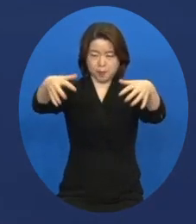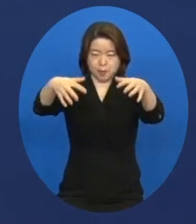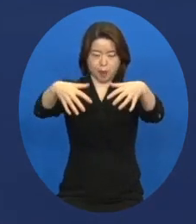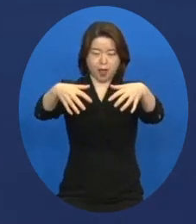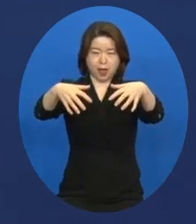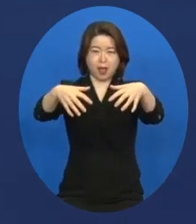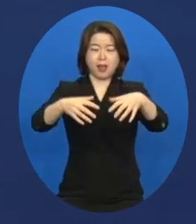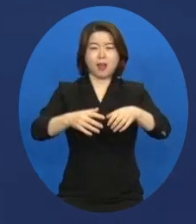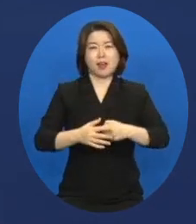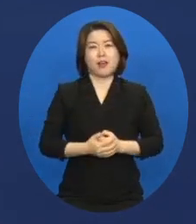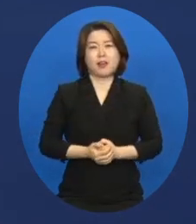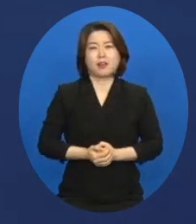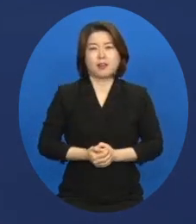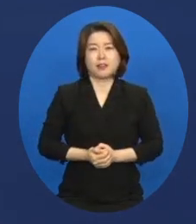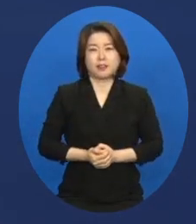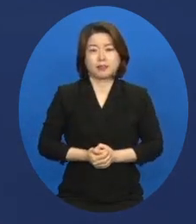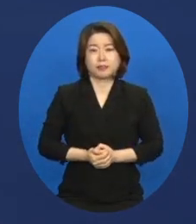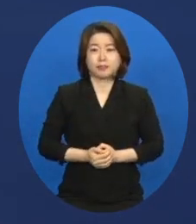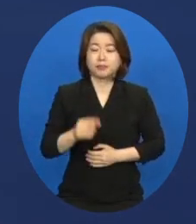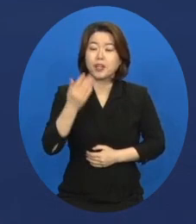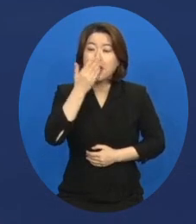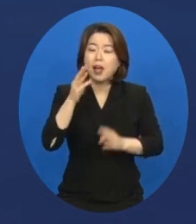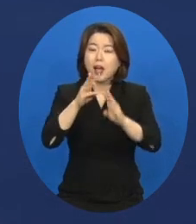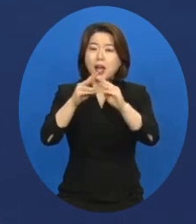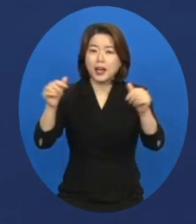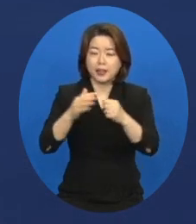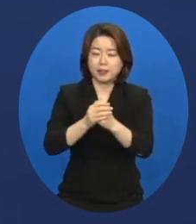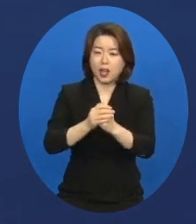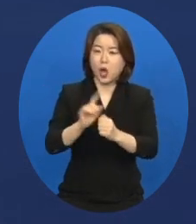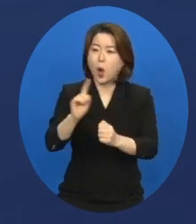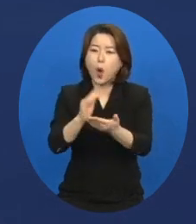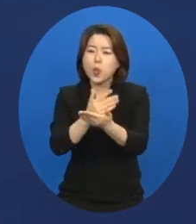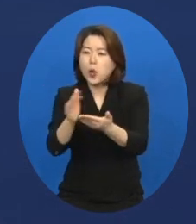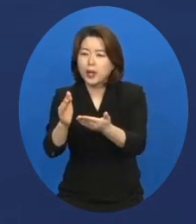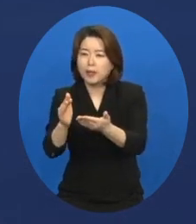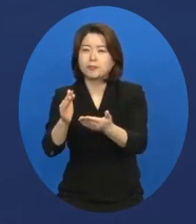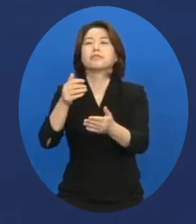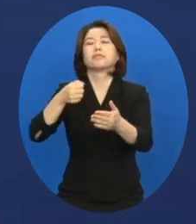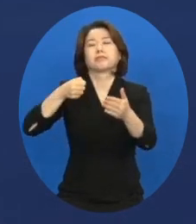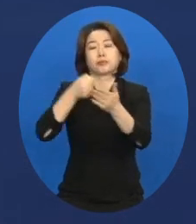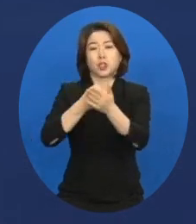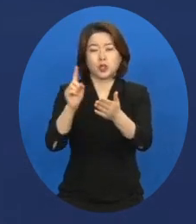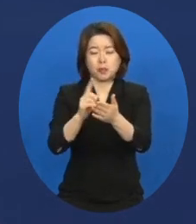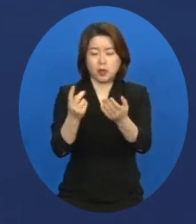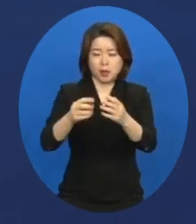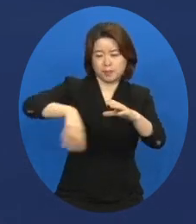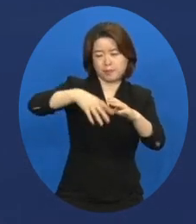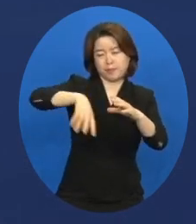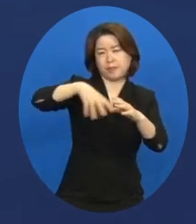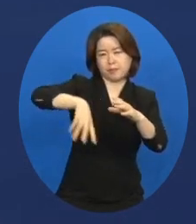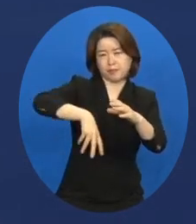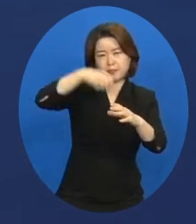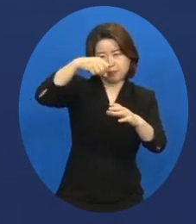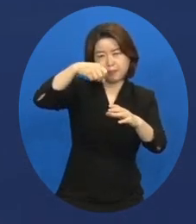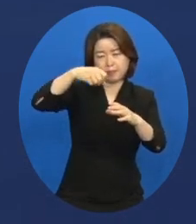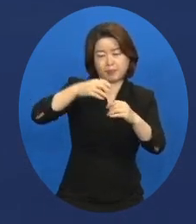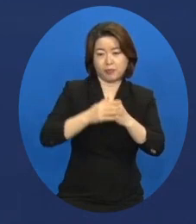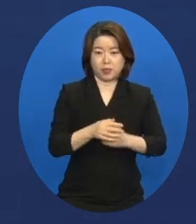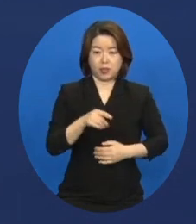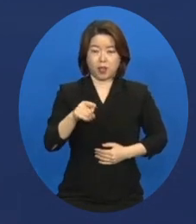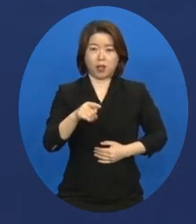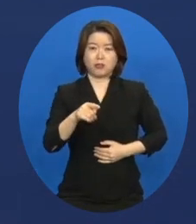모아서 그 가나안 땅을 제비뽑기로 배분하기로 결정을 합니다. 그럴 수밖에